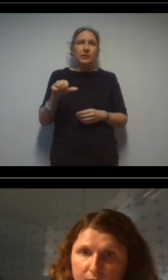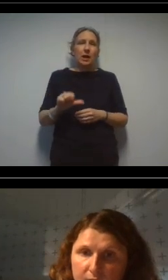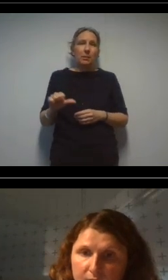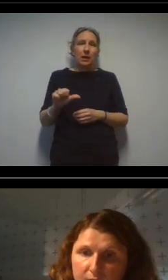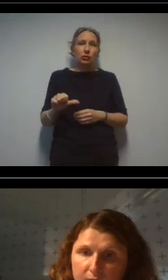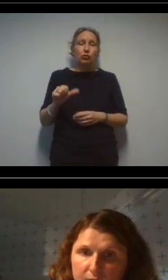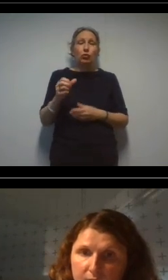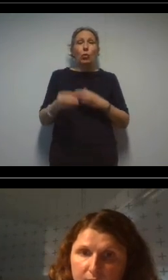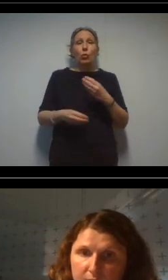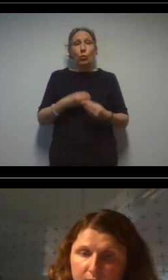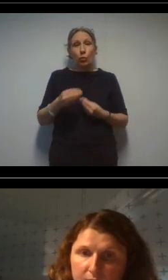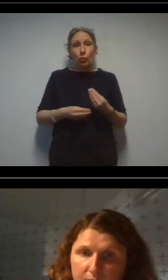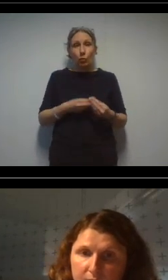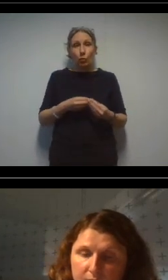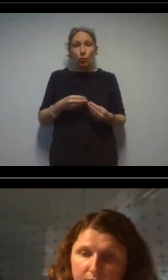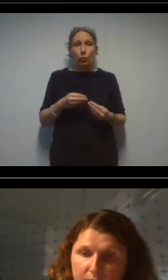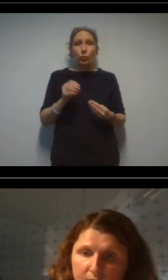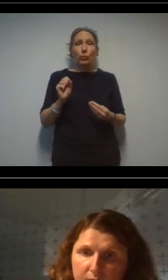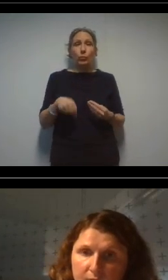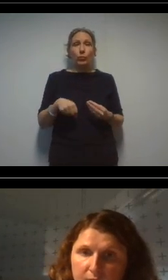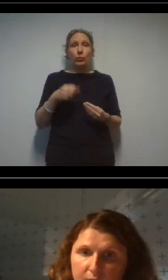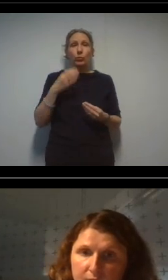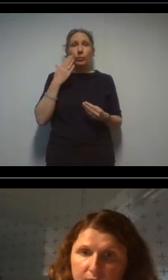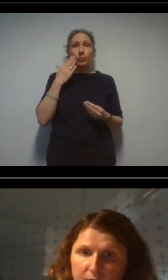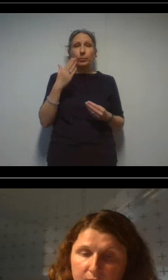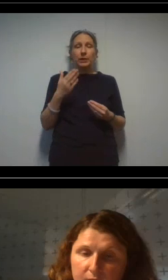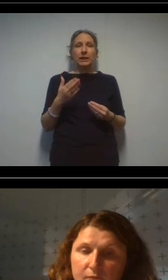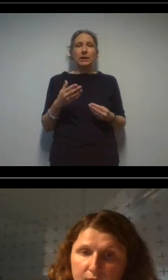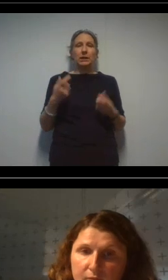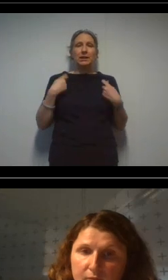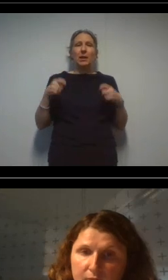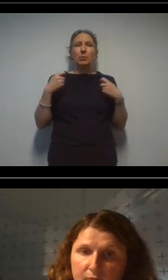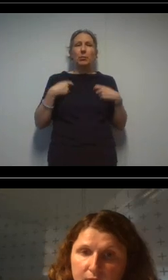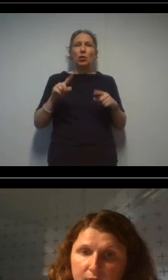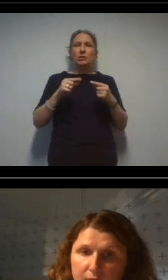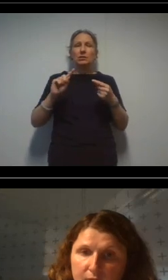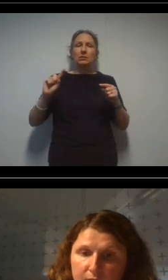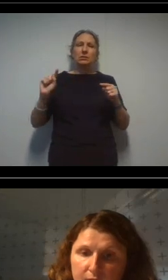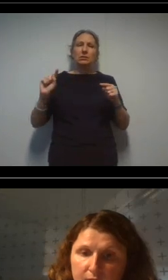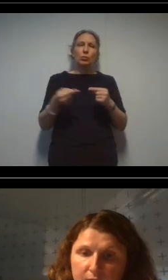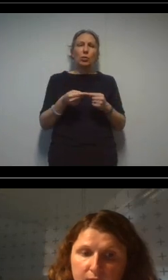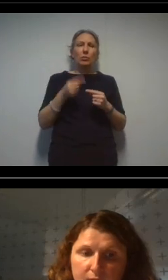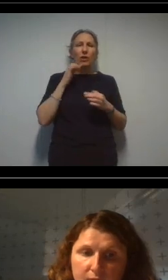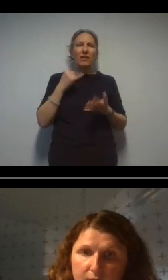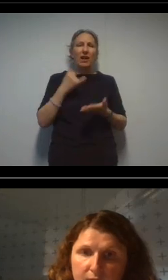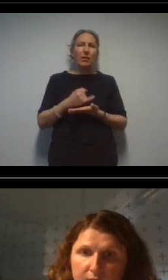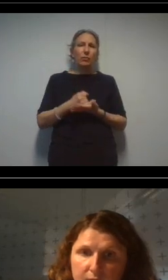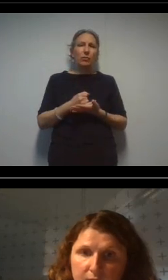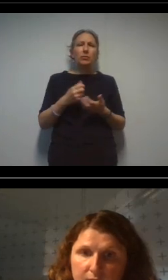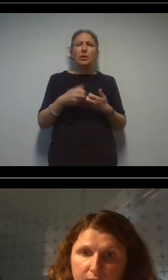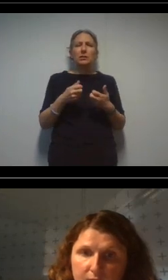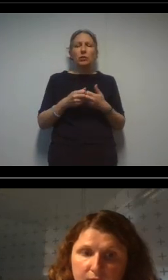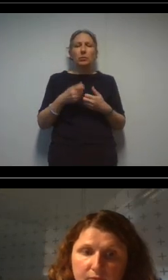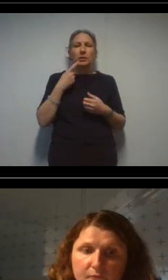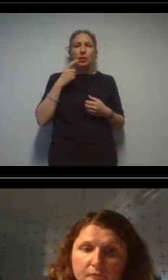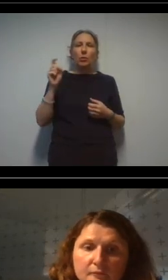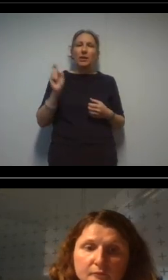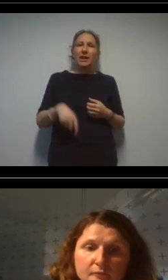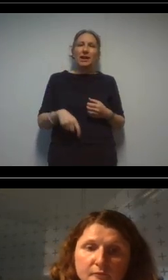être dans le cadre de vos dépenses déductibles. Donc, pour répondre à votre obligation d'emploi, vous avez un certain nombre de